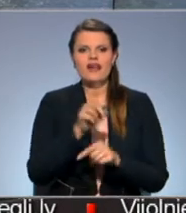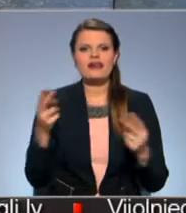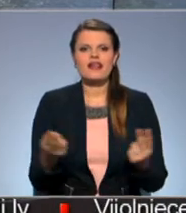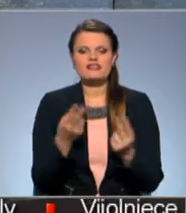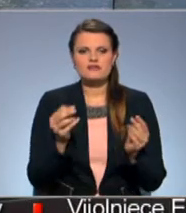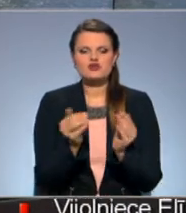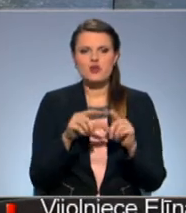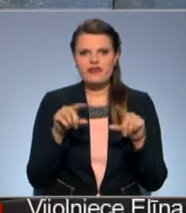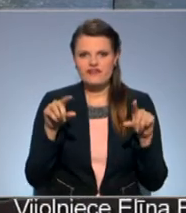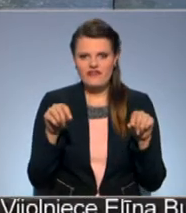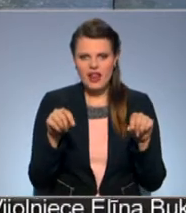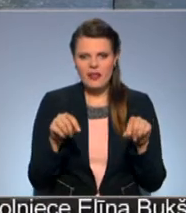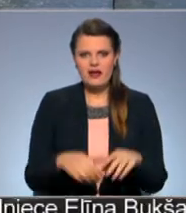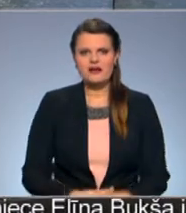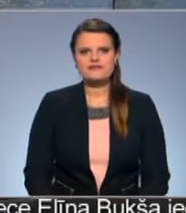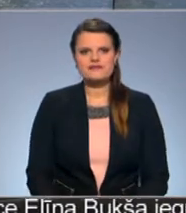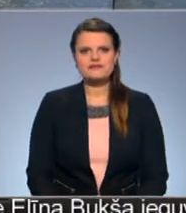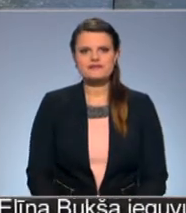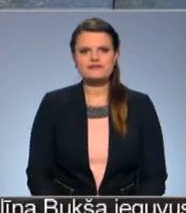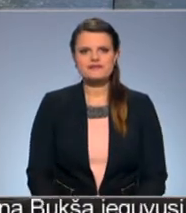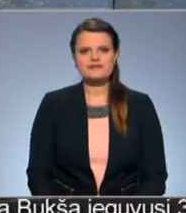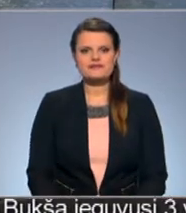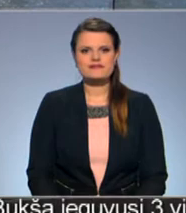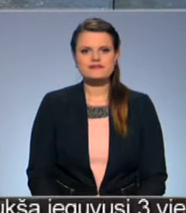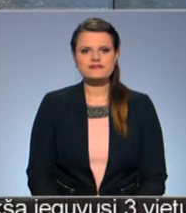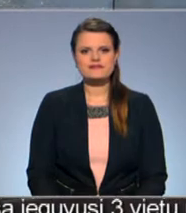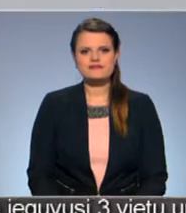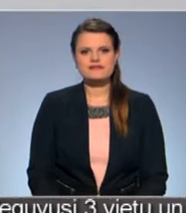klasiskajā šaurfilmā. Izstādes atklāšanu apmeklēja Anete Lesīte.